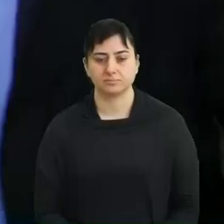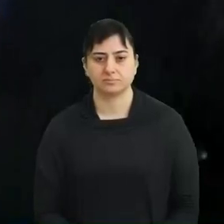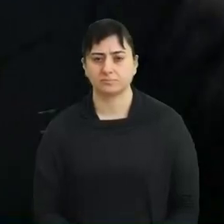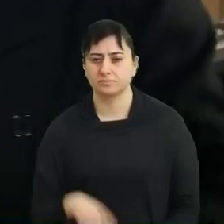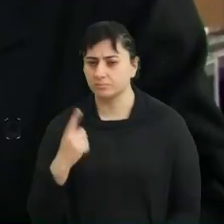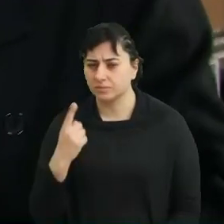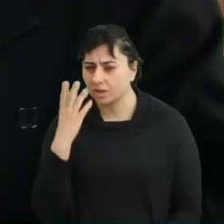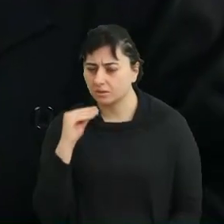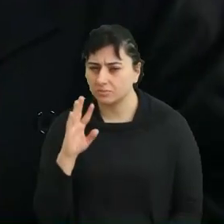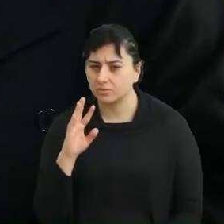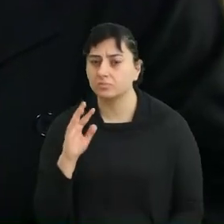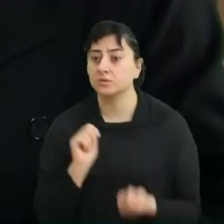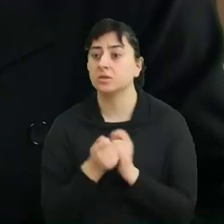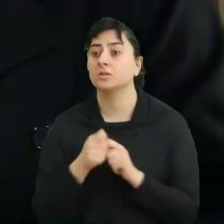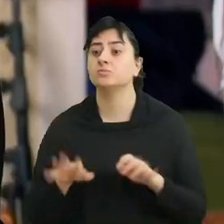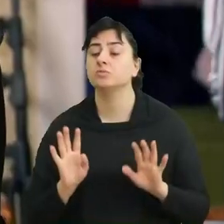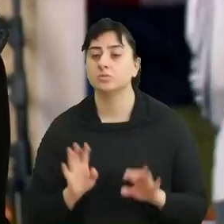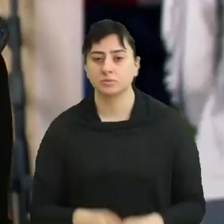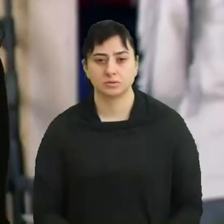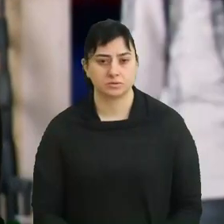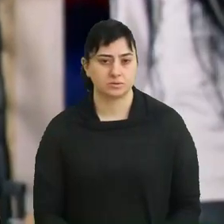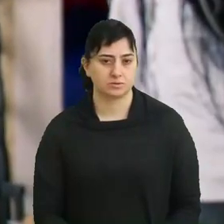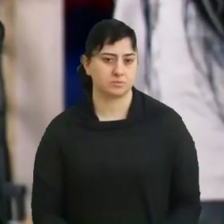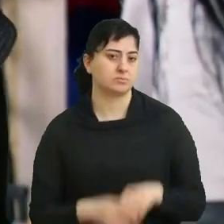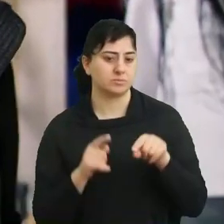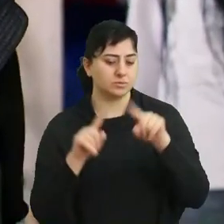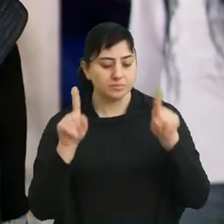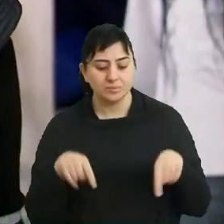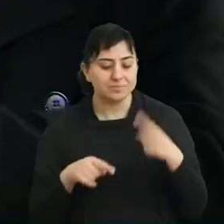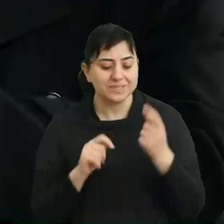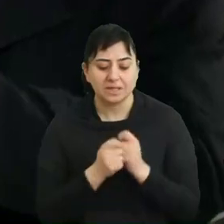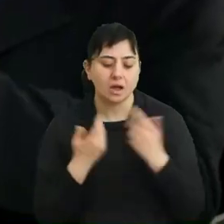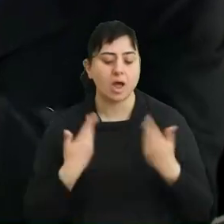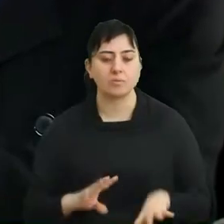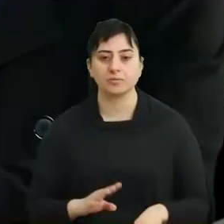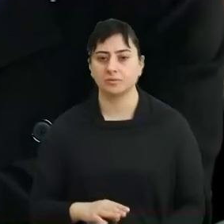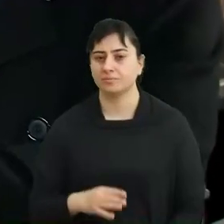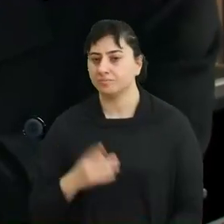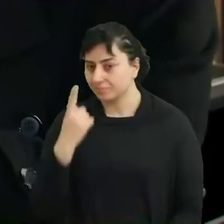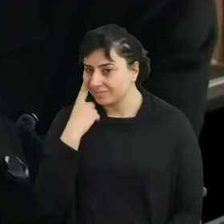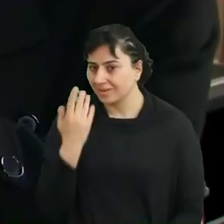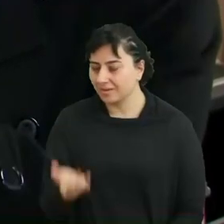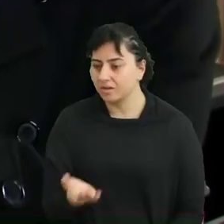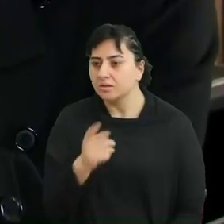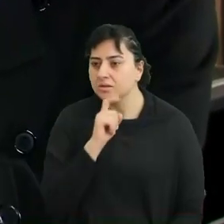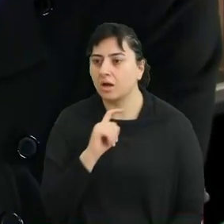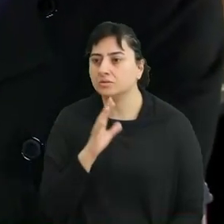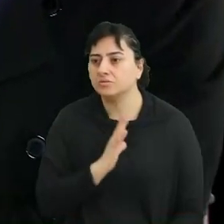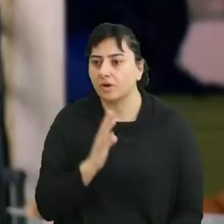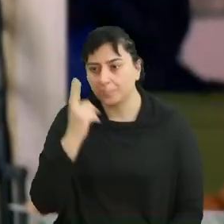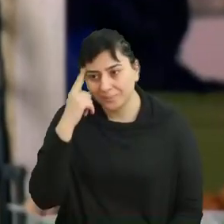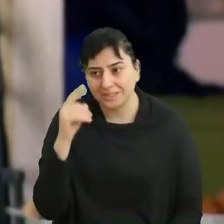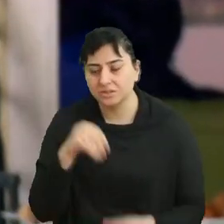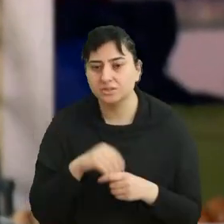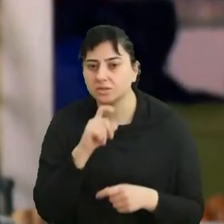Bir dakika, nasıl ya? Değiştirmiyorlar mı? Senaryonun tek bir harfini bile değiştiremiyoruz. Tamam da hanımefendi, bakın burada yalnız yanlış yönlendirme